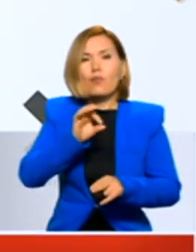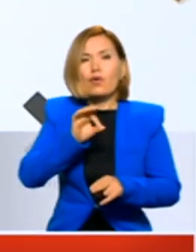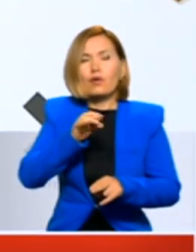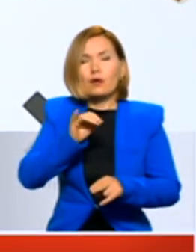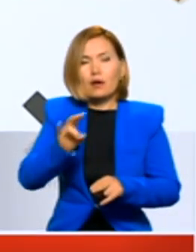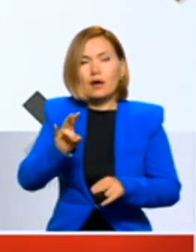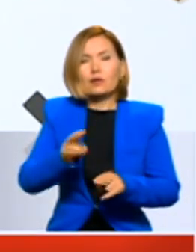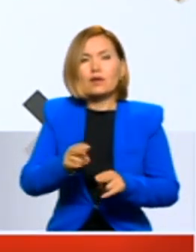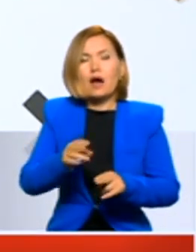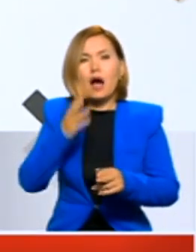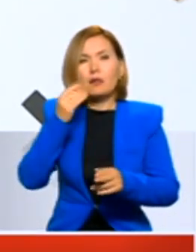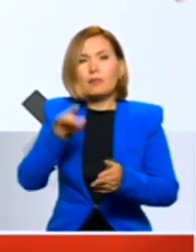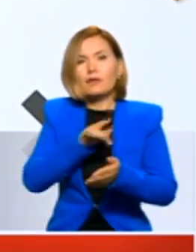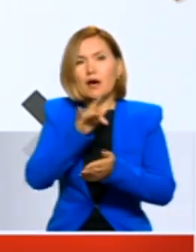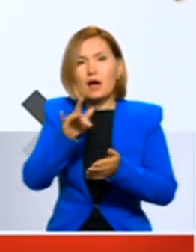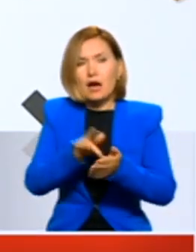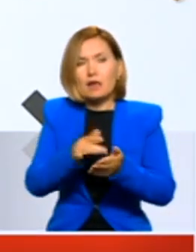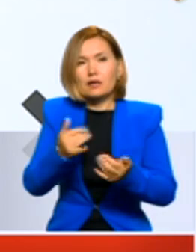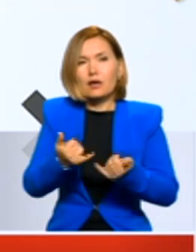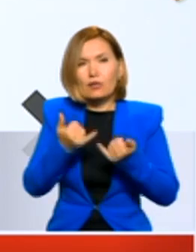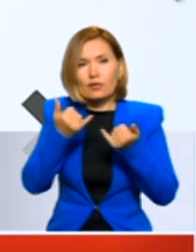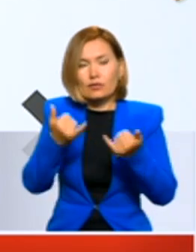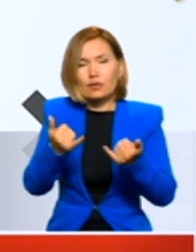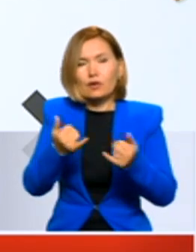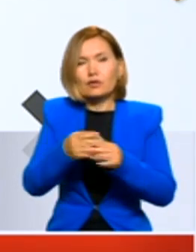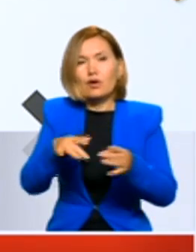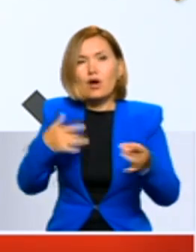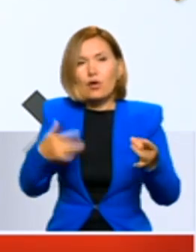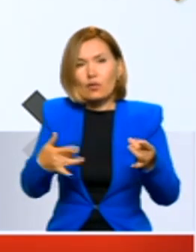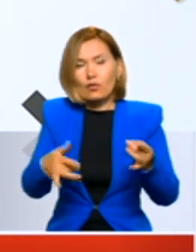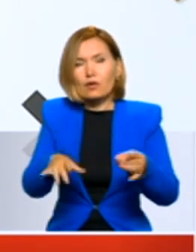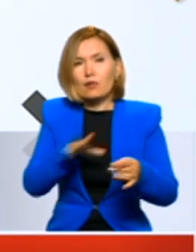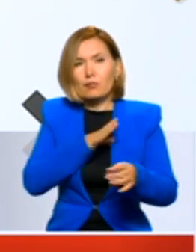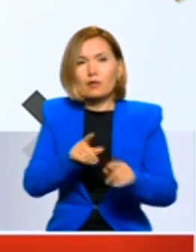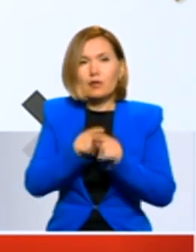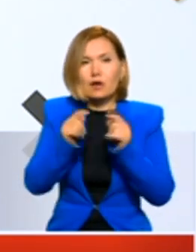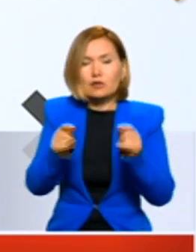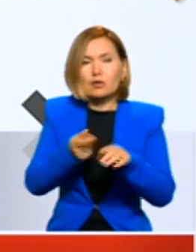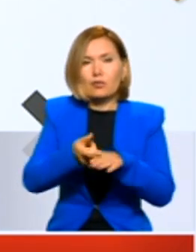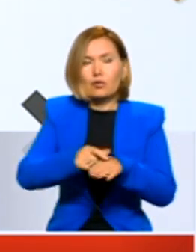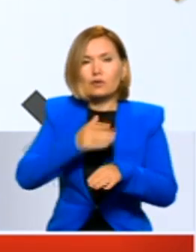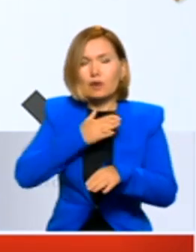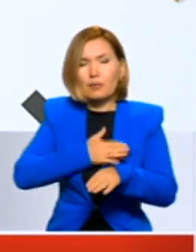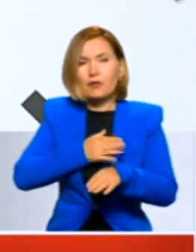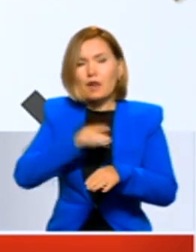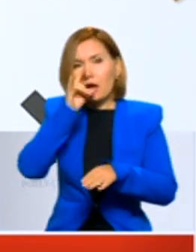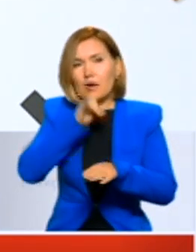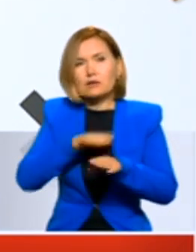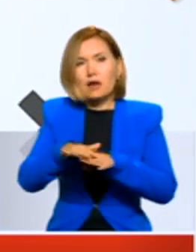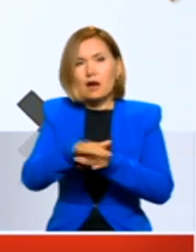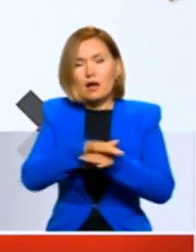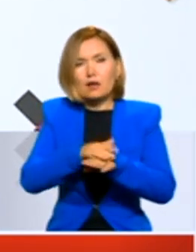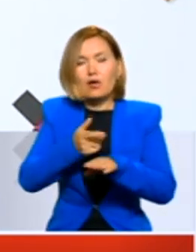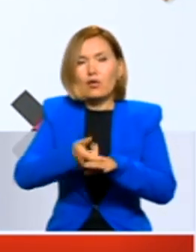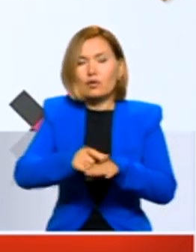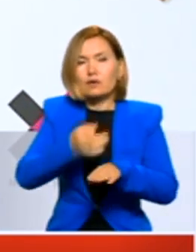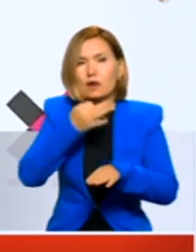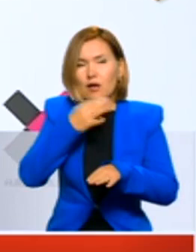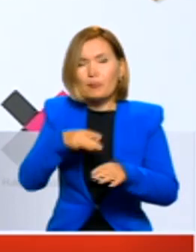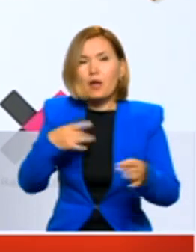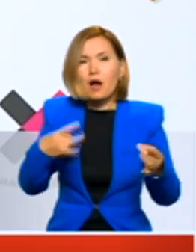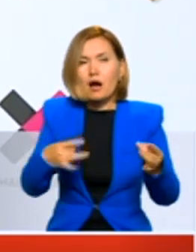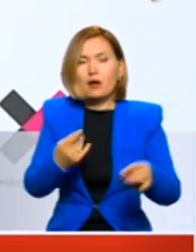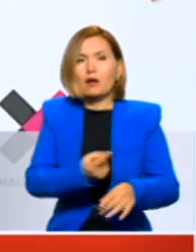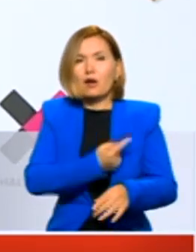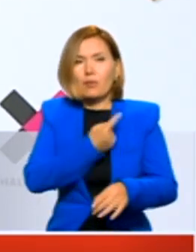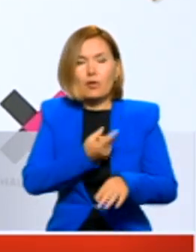осындай үлкен айтыс болмағалы бір 2-3 жылдың жүзі болып қалды ғой деймін. Халықта сағынып қалған, ақындарда халықты